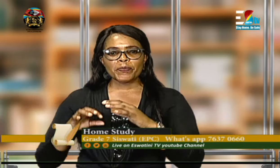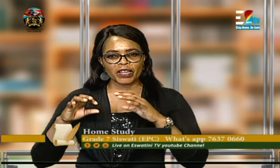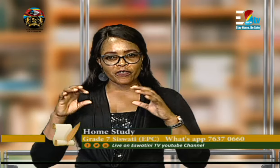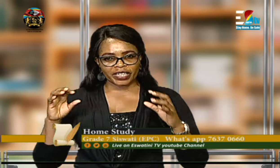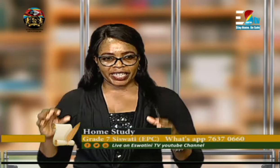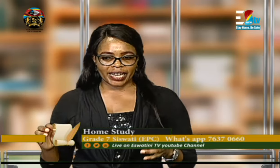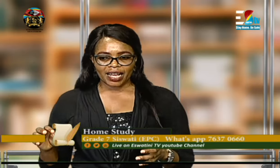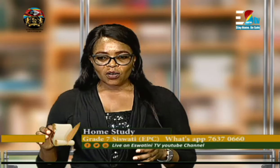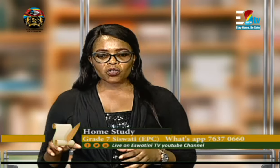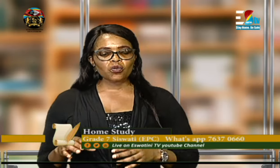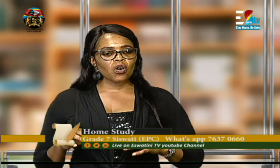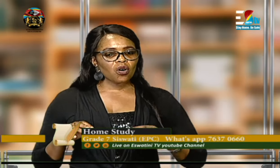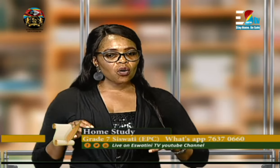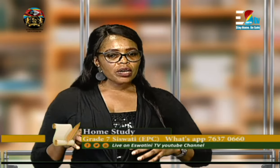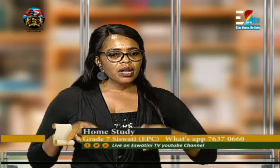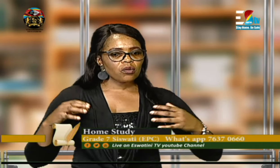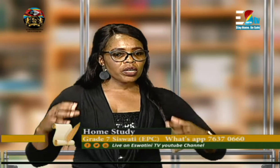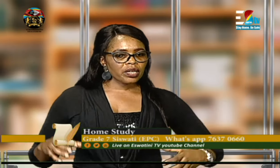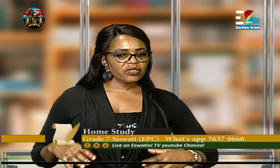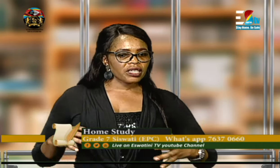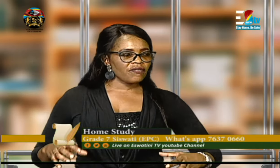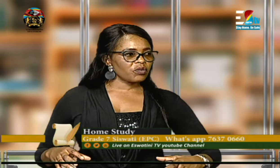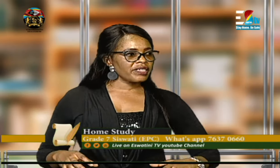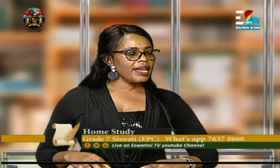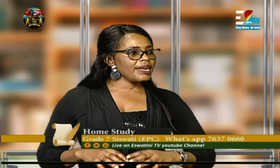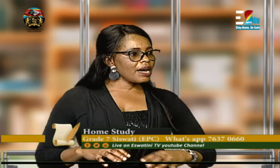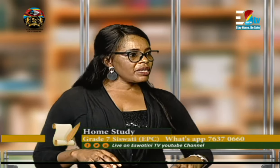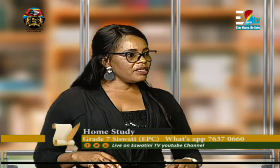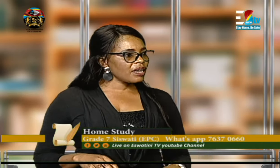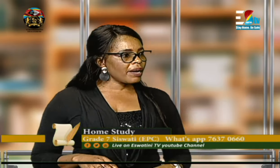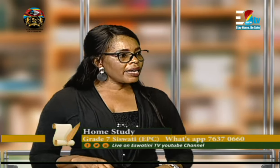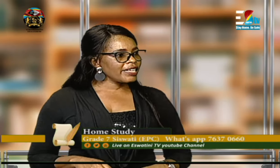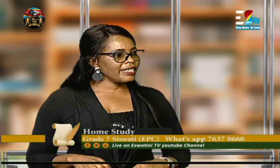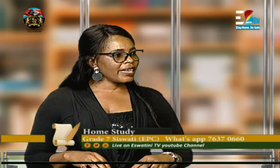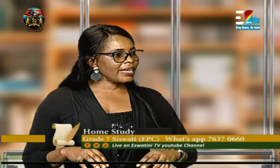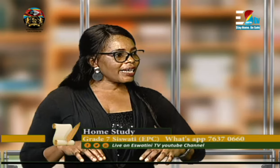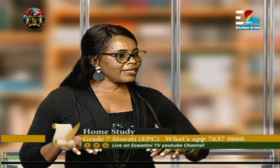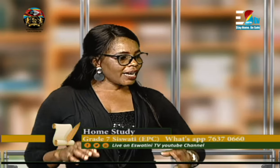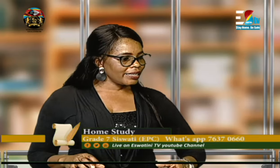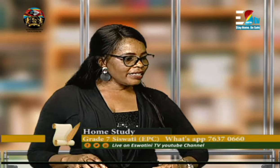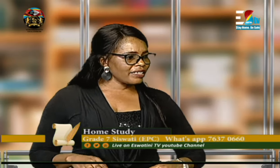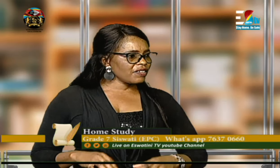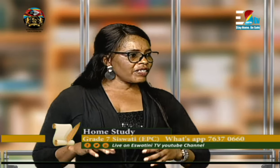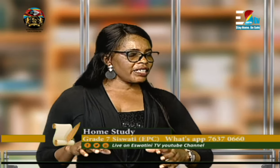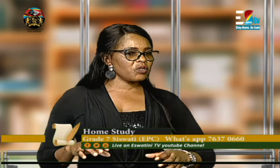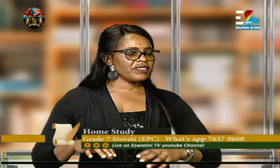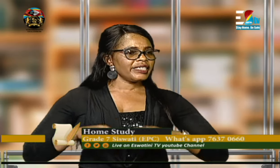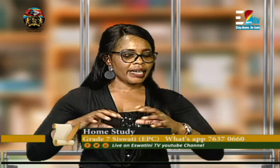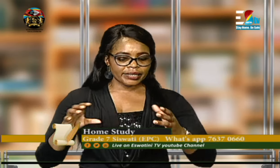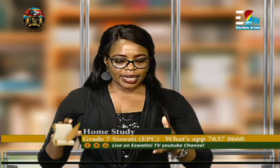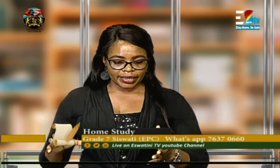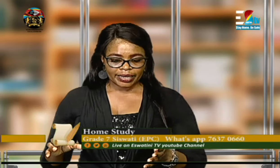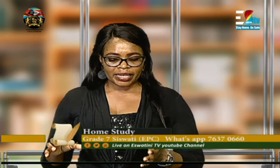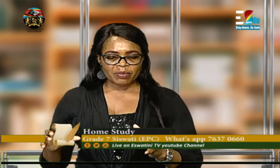ibe iphendvuleka kuthi wo naku kenyalo sengiyeva ukuthi le yami inzaba yendeka kanjani sesivetile ukuthi